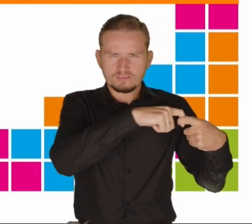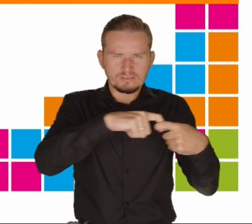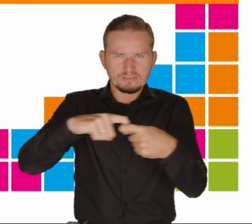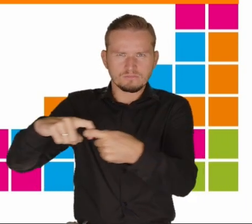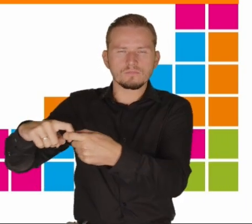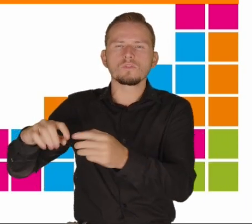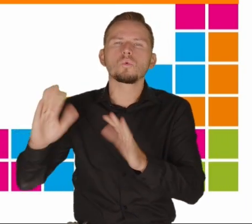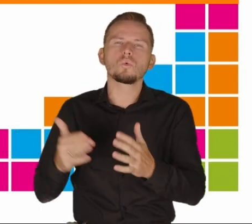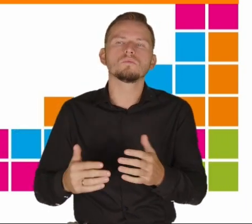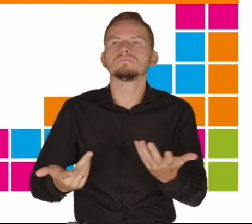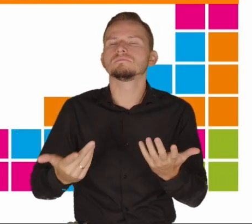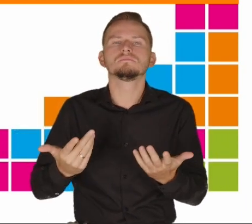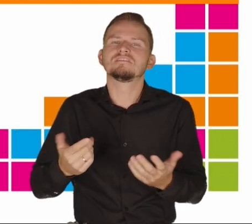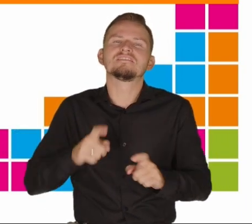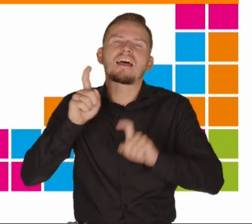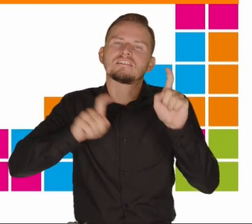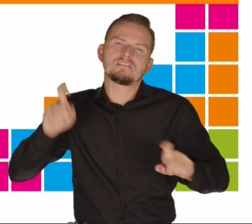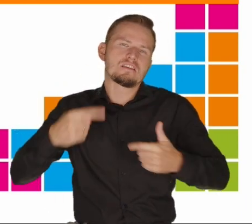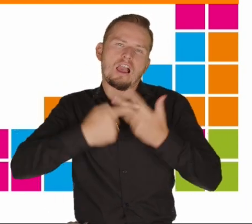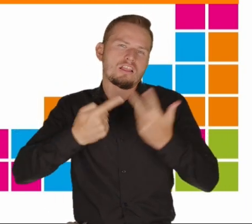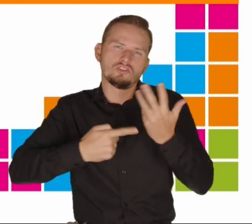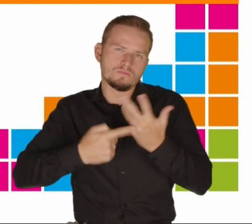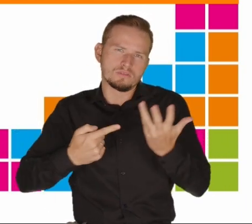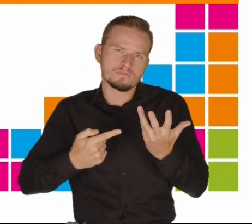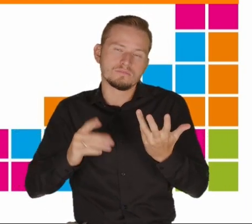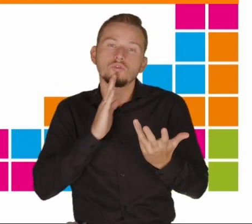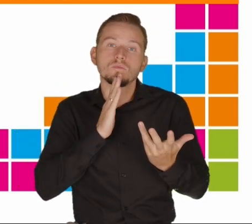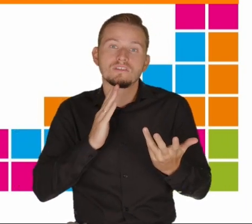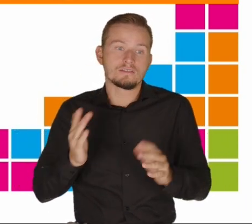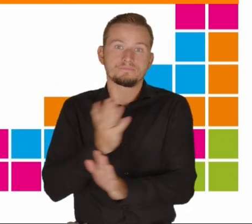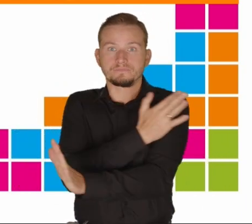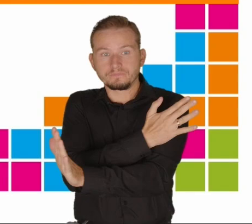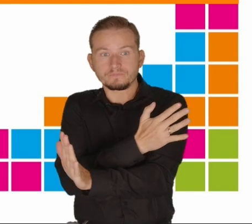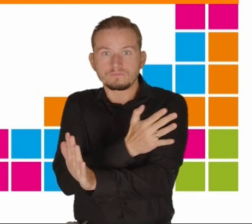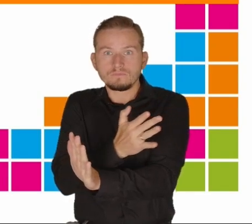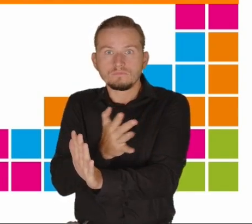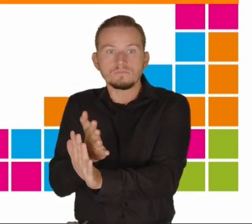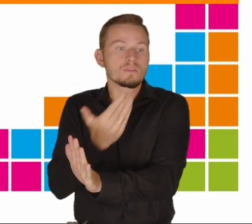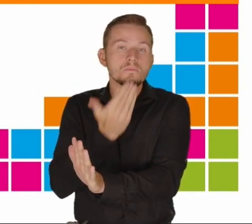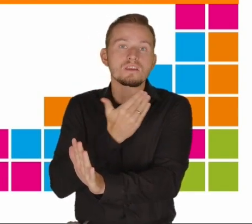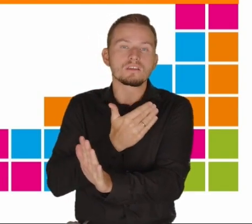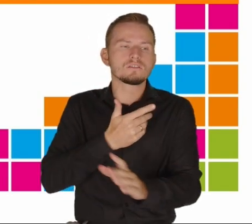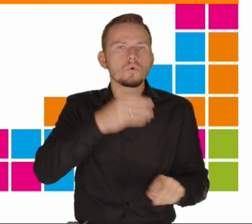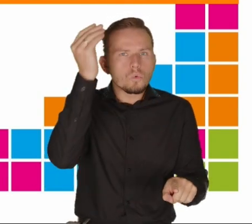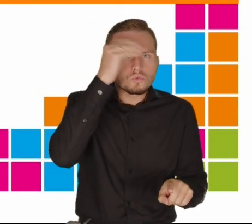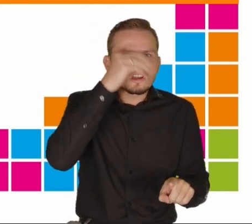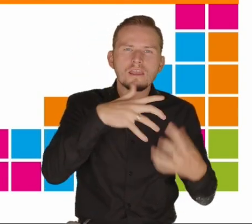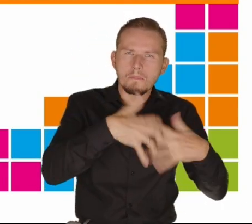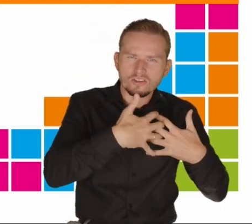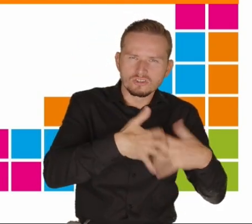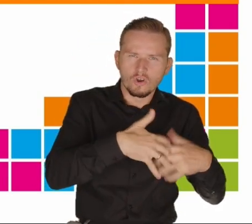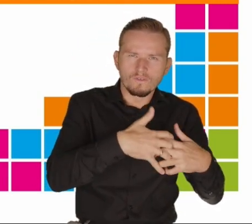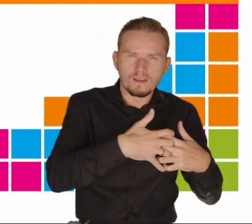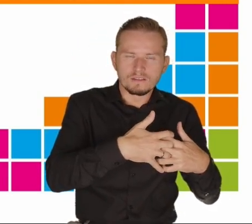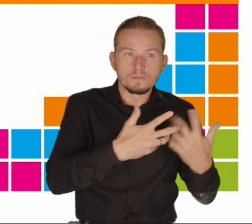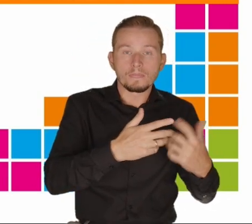wynik statystyki wynikającej z tego, czego wcześniej do nauki, czego dojdzie poprzez uczenie maszynowe. Natomiast i wchodziliśmy